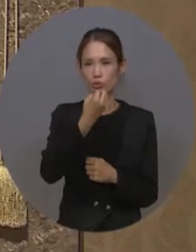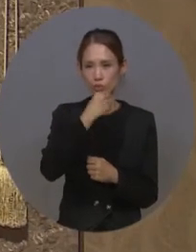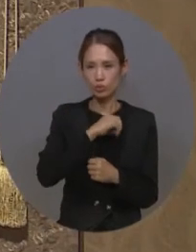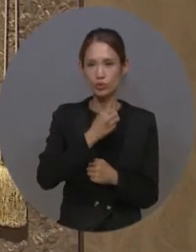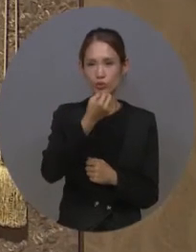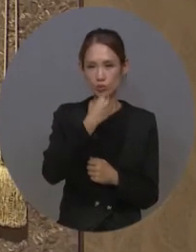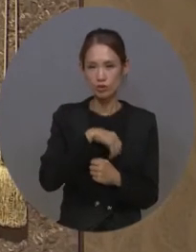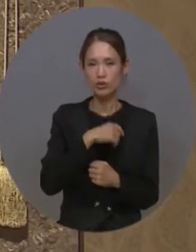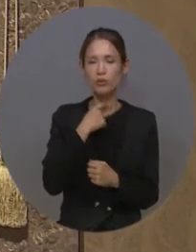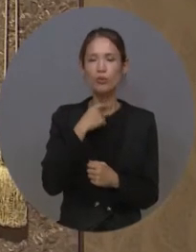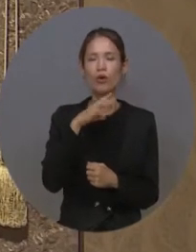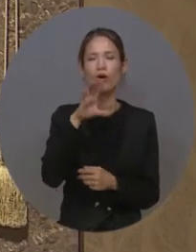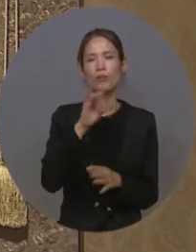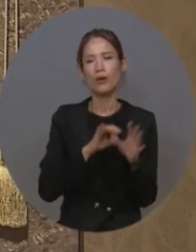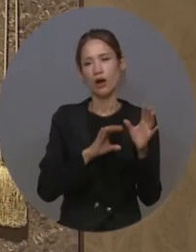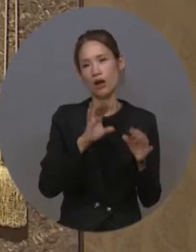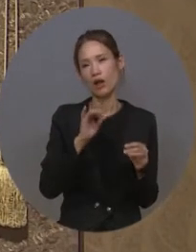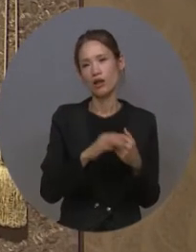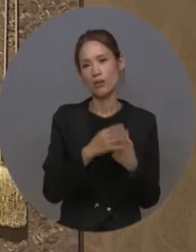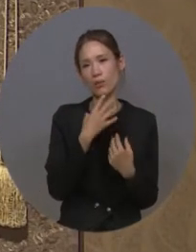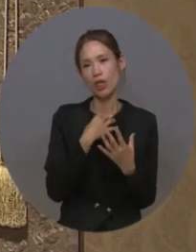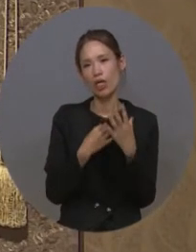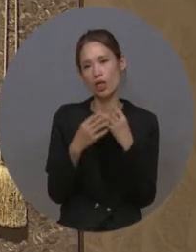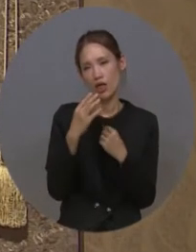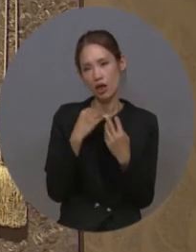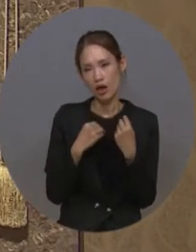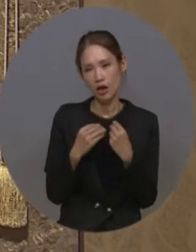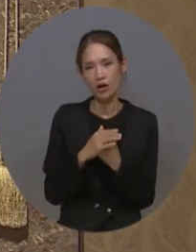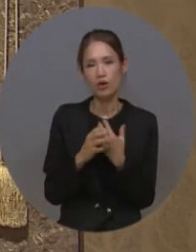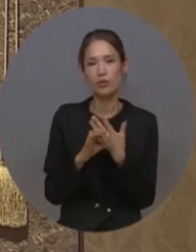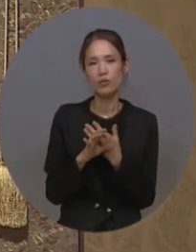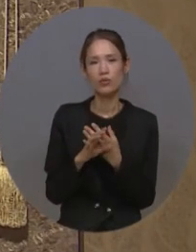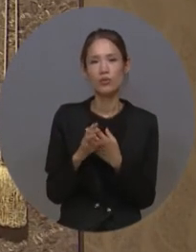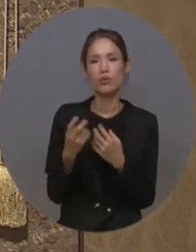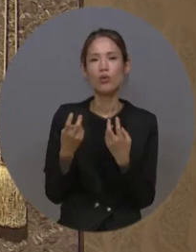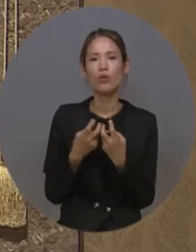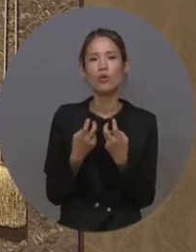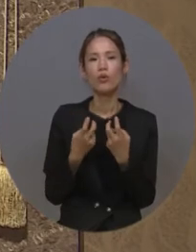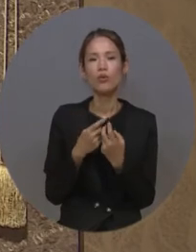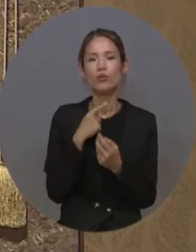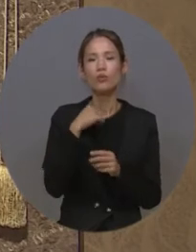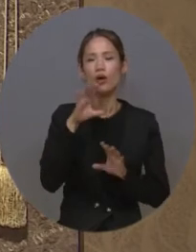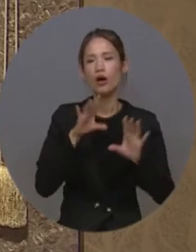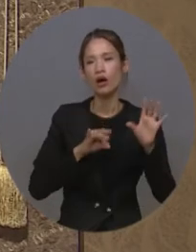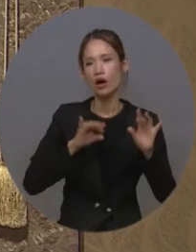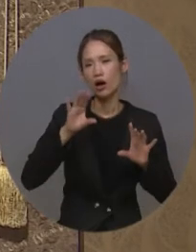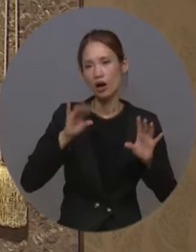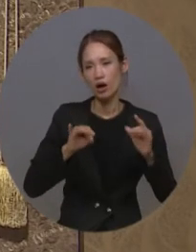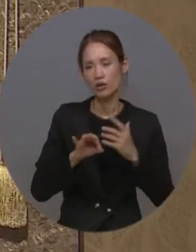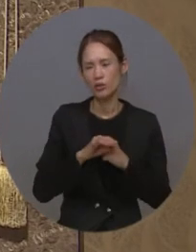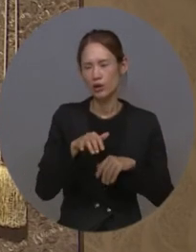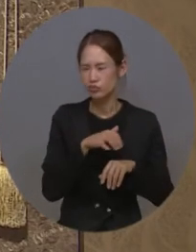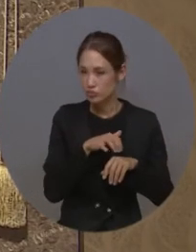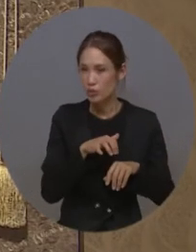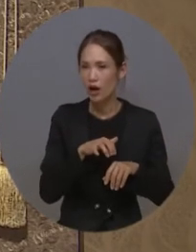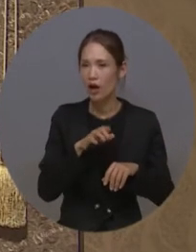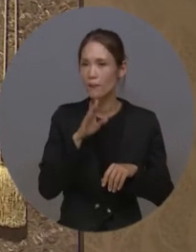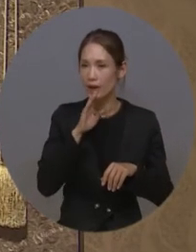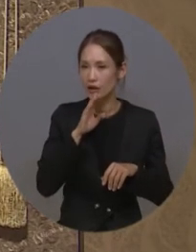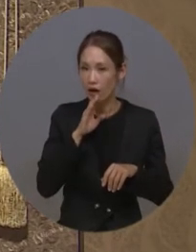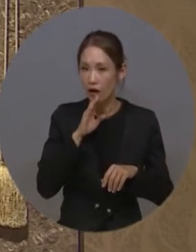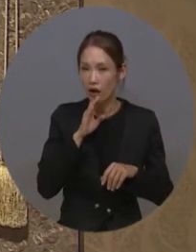되게 마르거든요. 아. 목이 마르면 어떤 현상이 생기냐. 네. 목이 마르면 되게 불편하잖아요, 일단. 네, 그럼요.